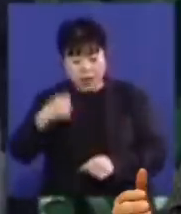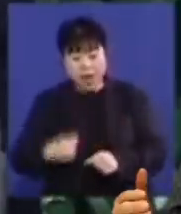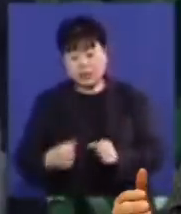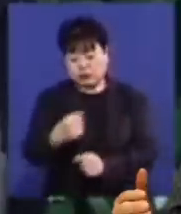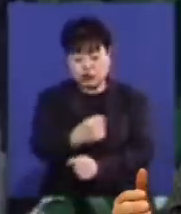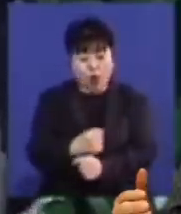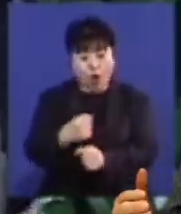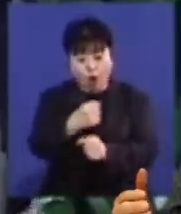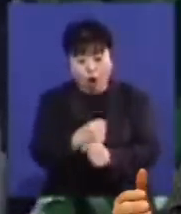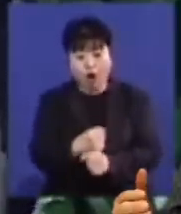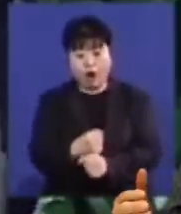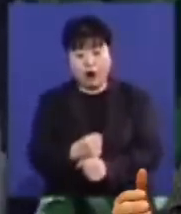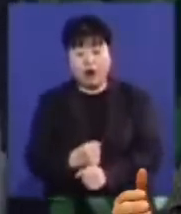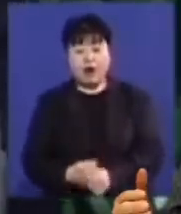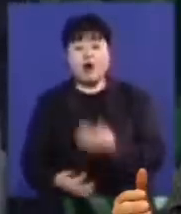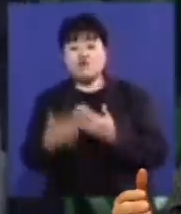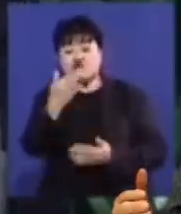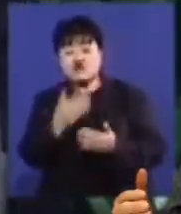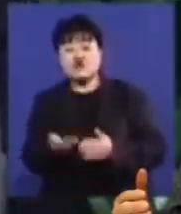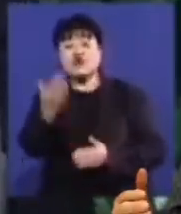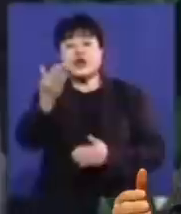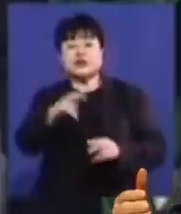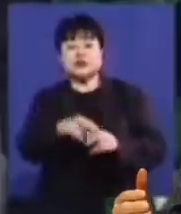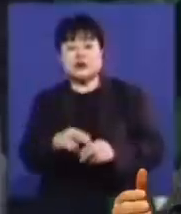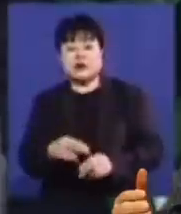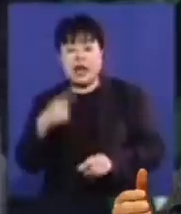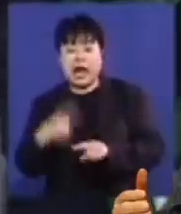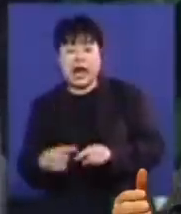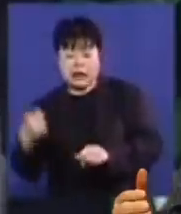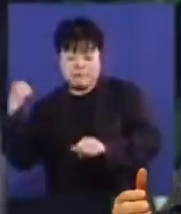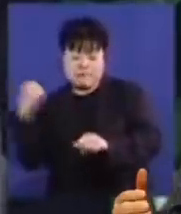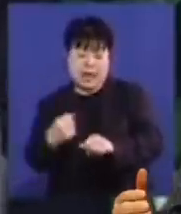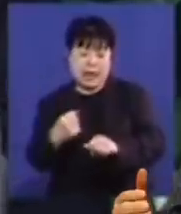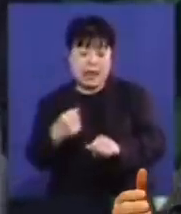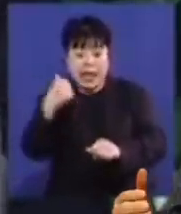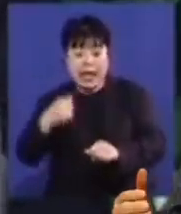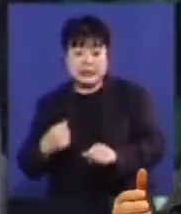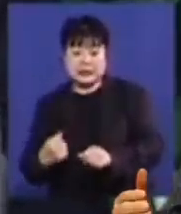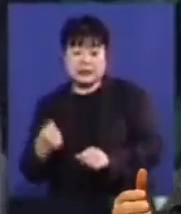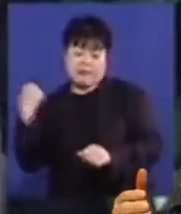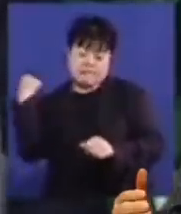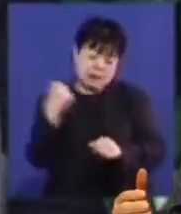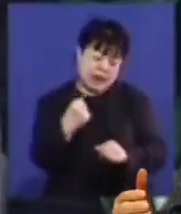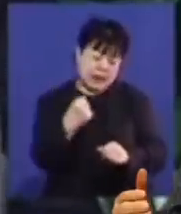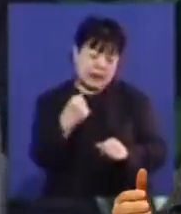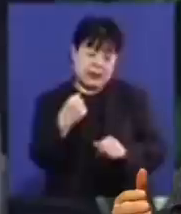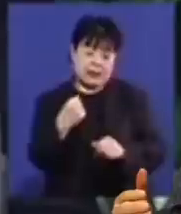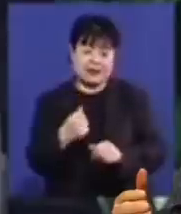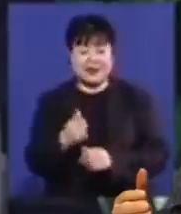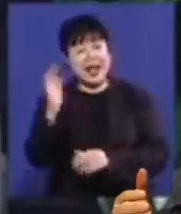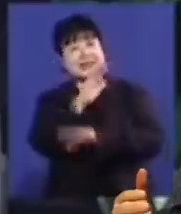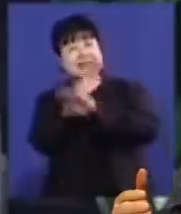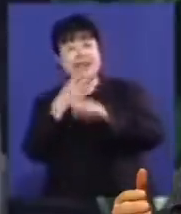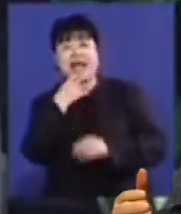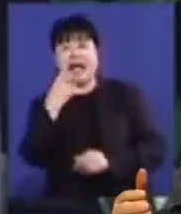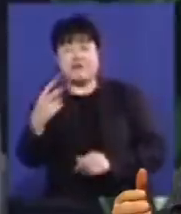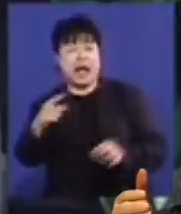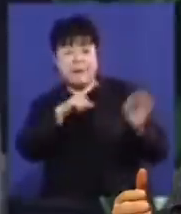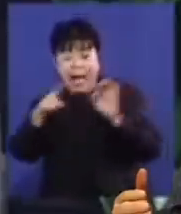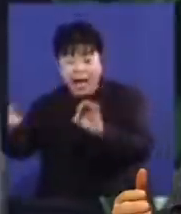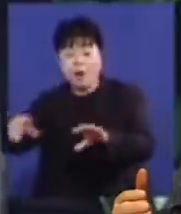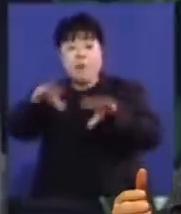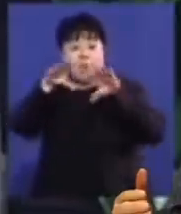묶어서 장작불 위에 얹어 칼을 들고 아들을 잡으려고 하니까 하늘에서 아브라함아,